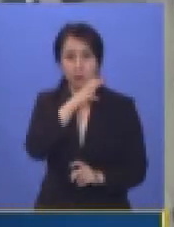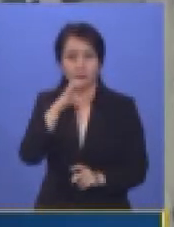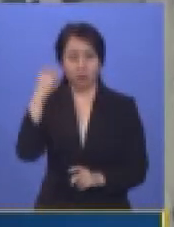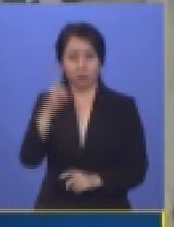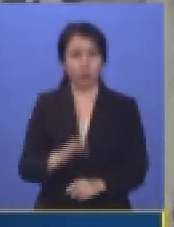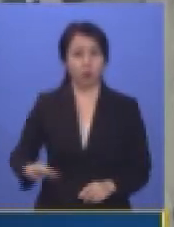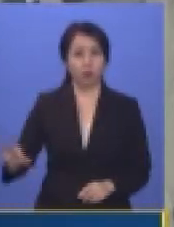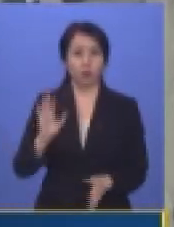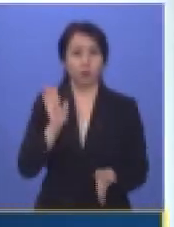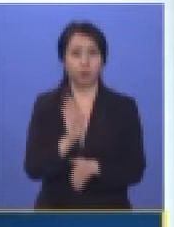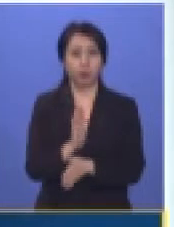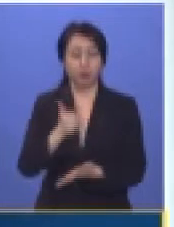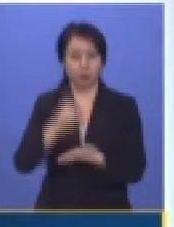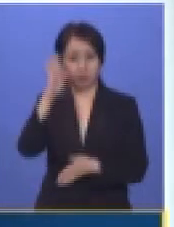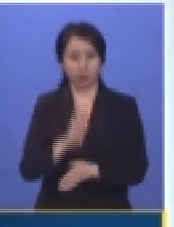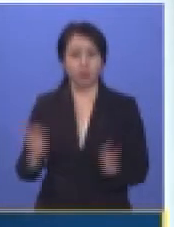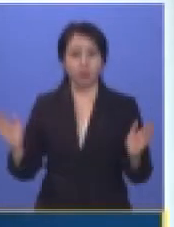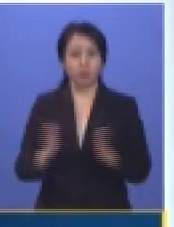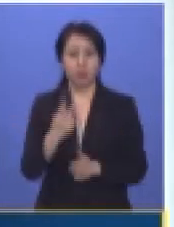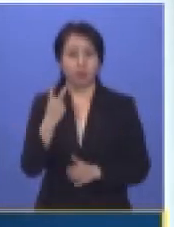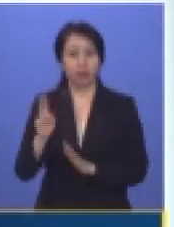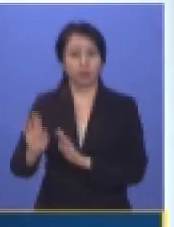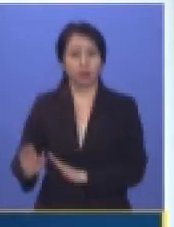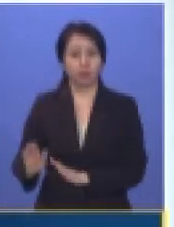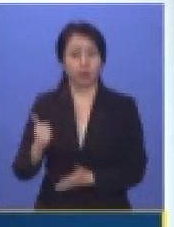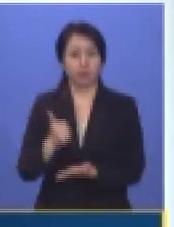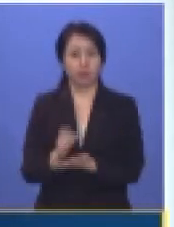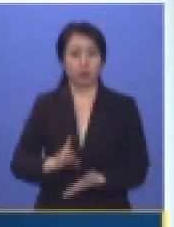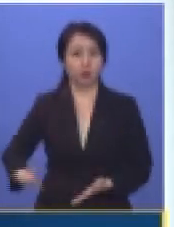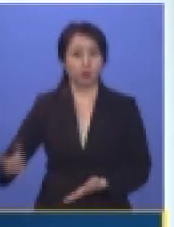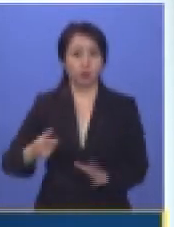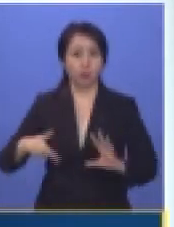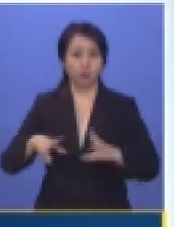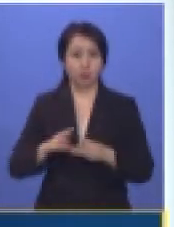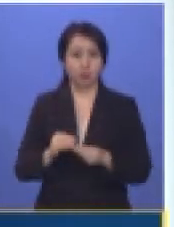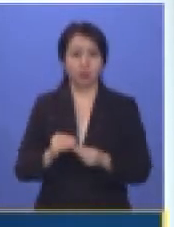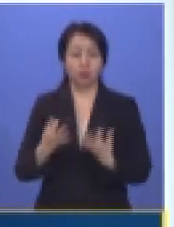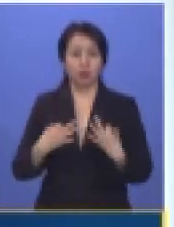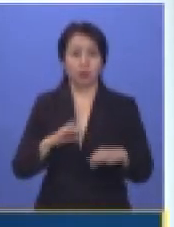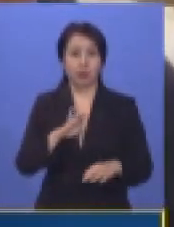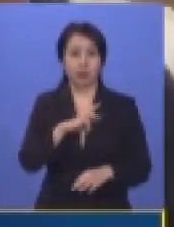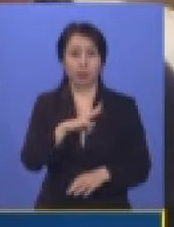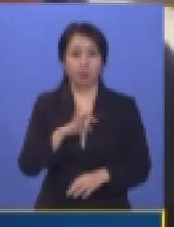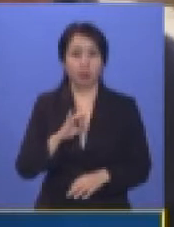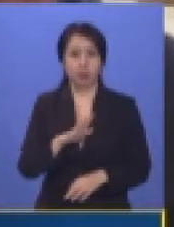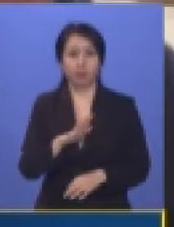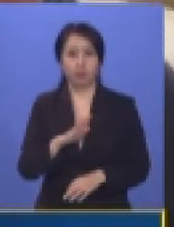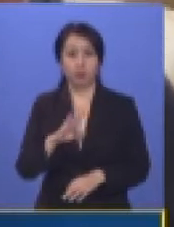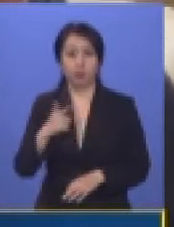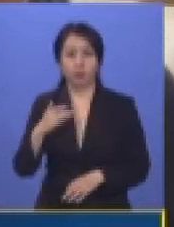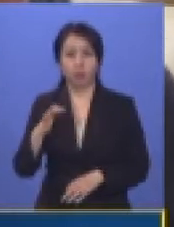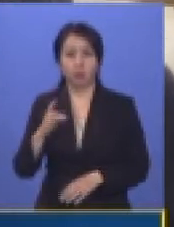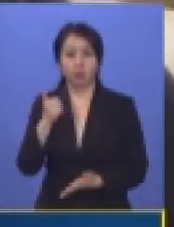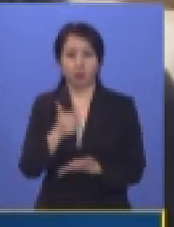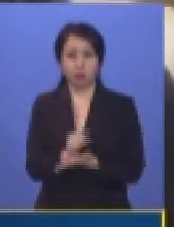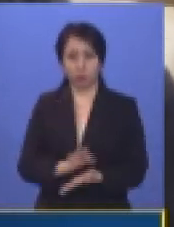Северо-Казахстанской области. По поручению президента сокращены два заместителя главы региона. Свое место покинули Гани Нагуметов и Тимур Султангазиев. Аким